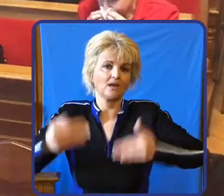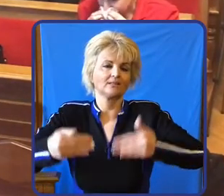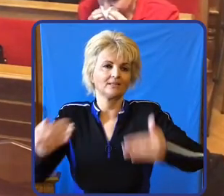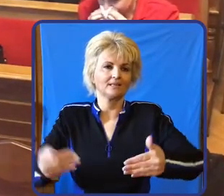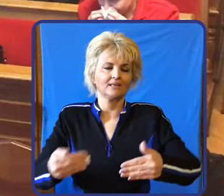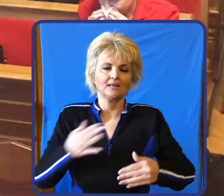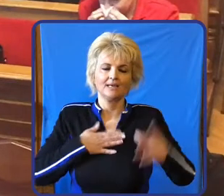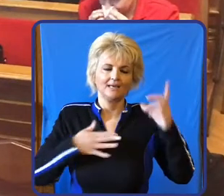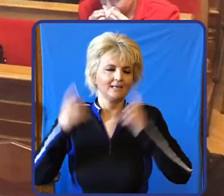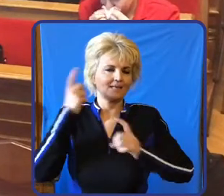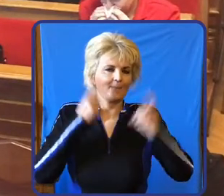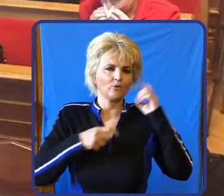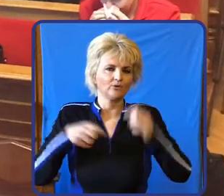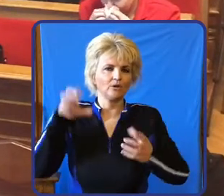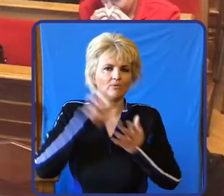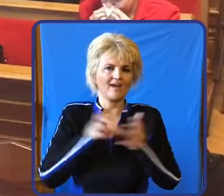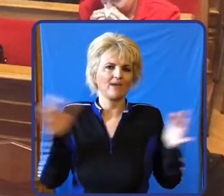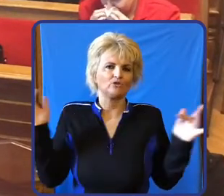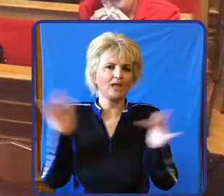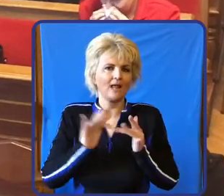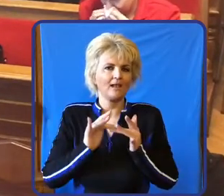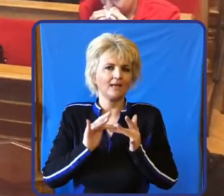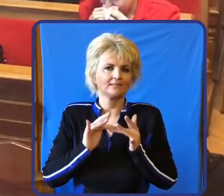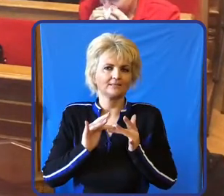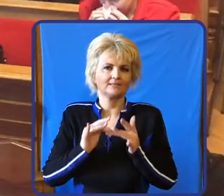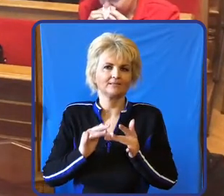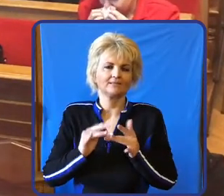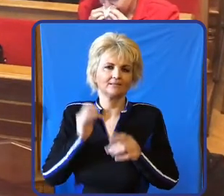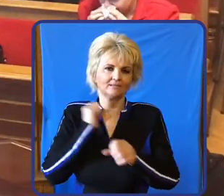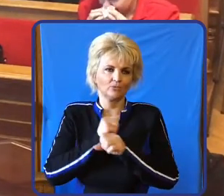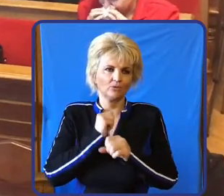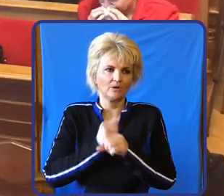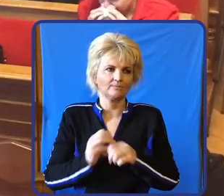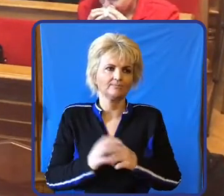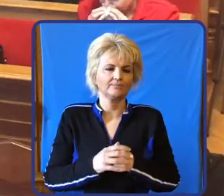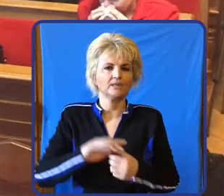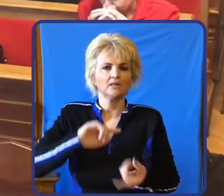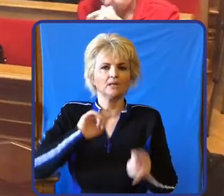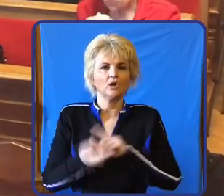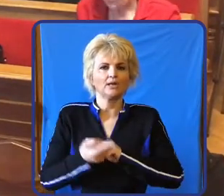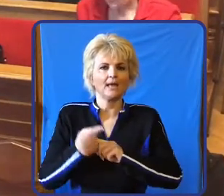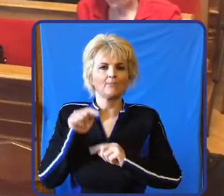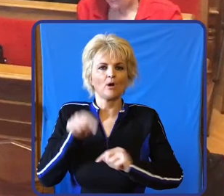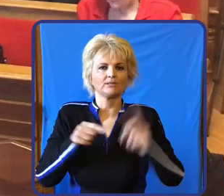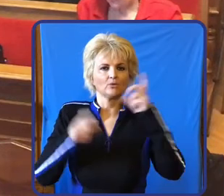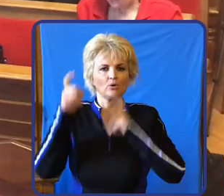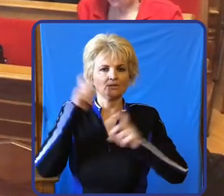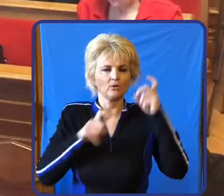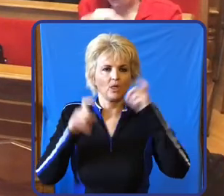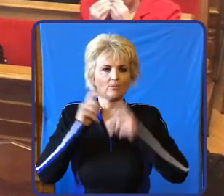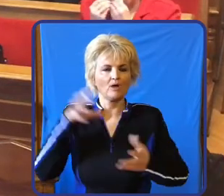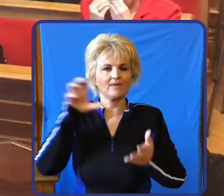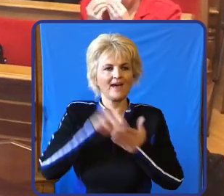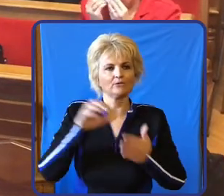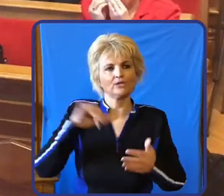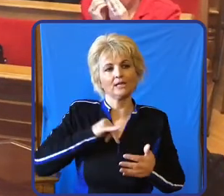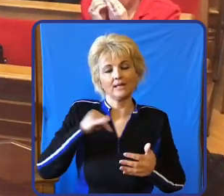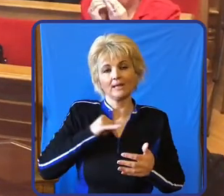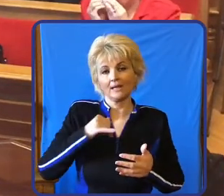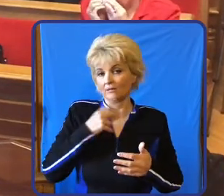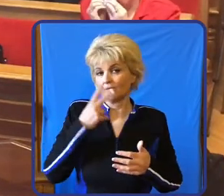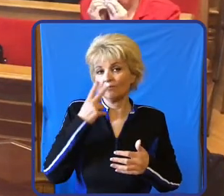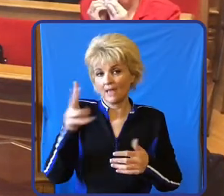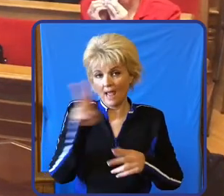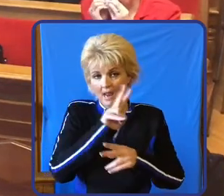Én nem gondolnám, hogy ez a város ellen való dolgozás, hanem azt gondolom, hogy a város érdekeit szem